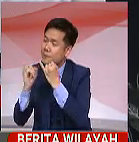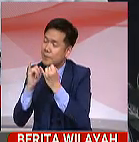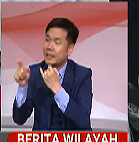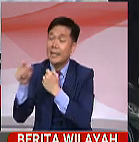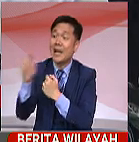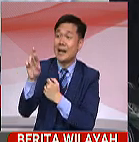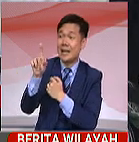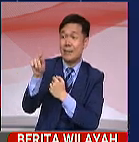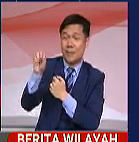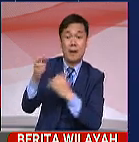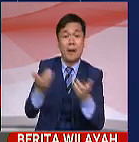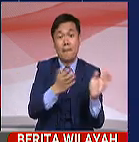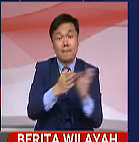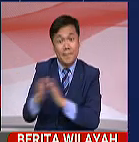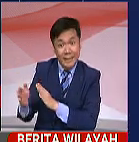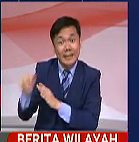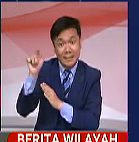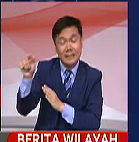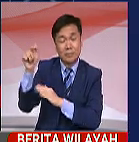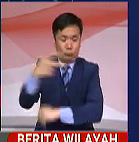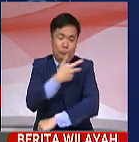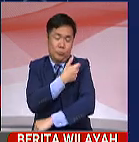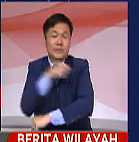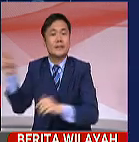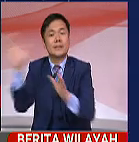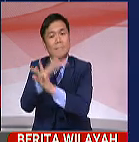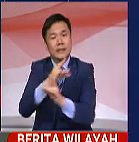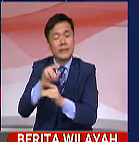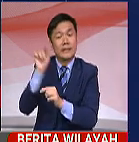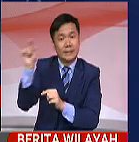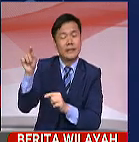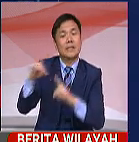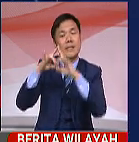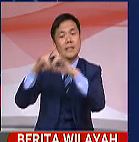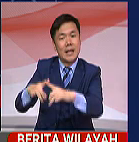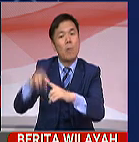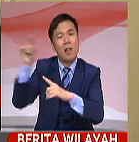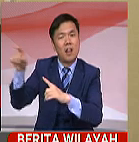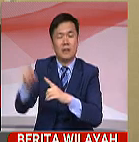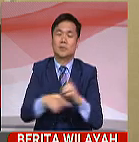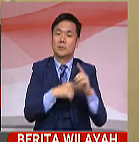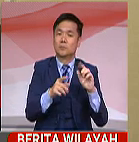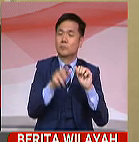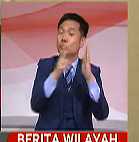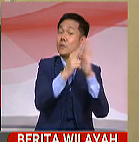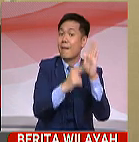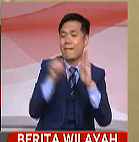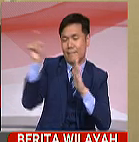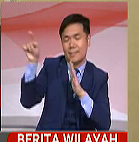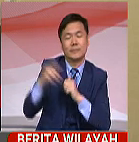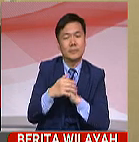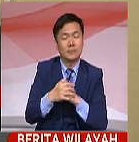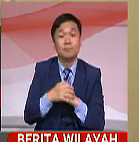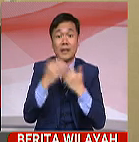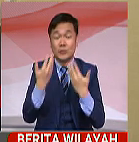mengenai pelan imunisasi COVID-19 di Sarawak di Dewan Undangan Negeri Petra Jaya Kuching hari ini. Sementara itu, mengulas